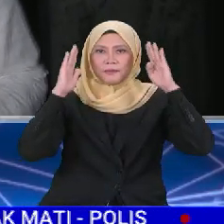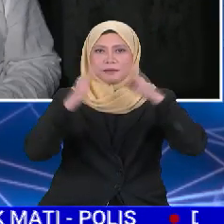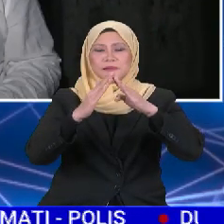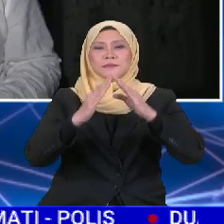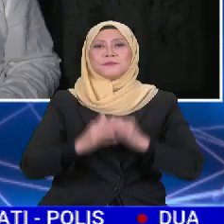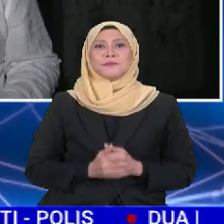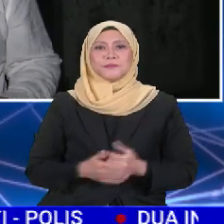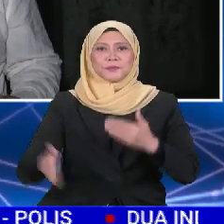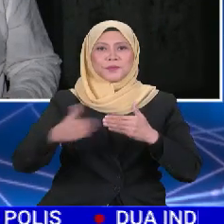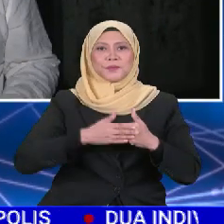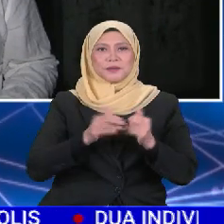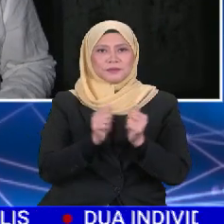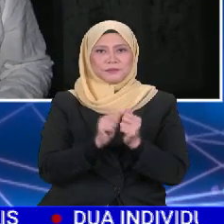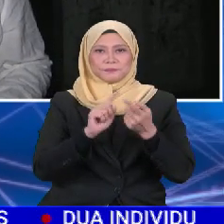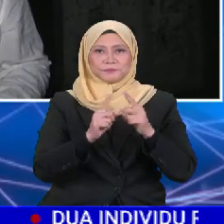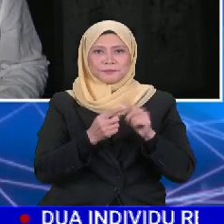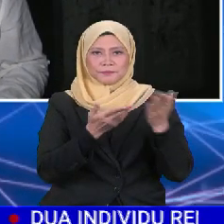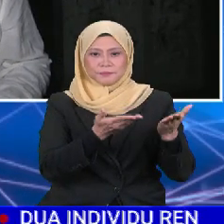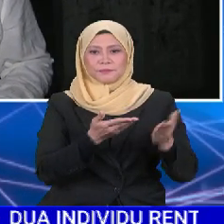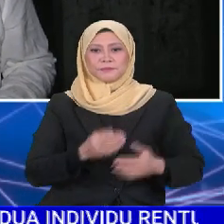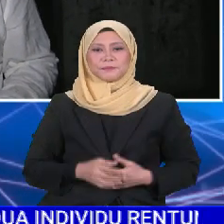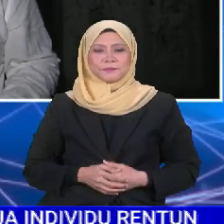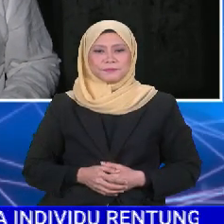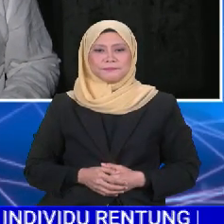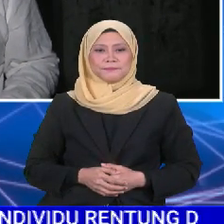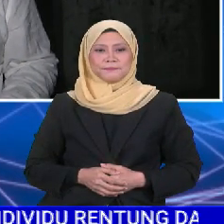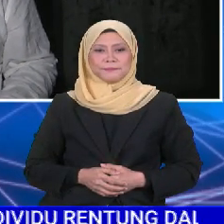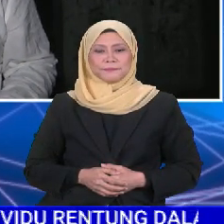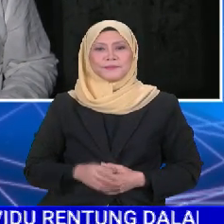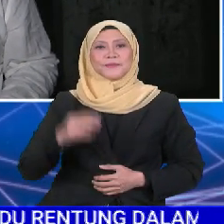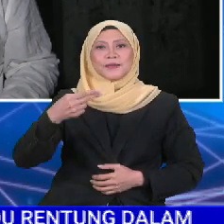Kembali bersama rakan penyampai di studio. Hazwan di Kuantan.